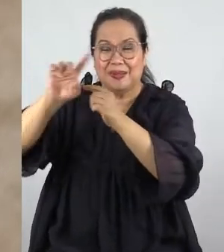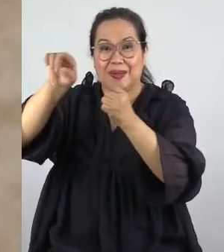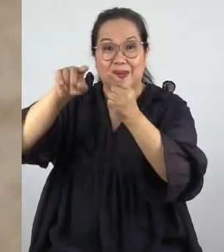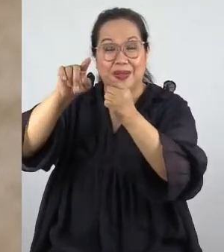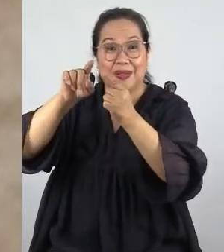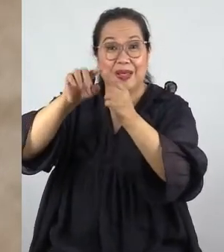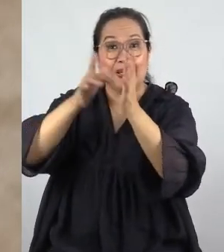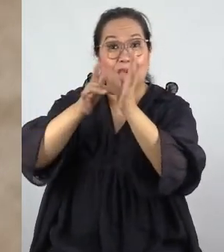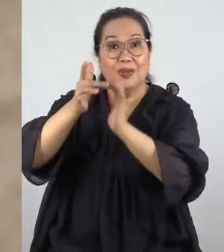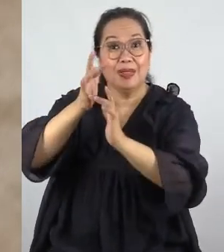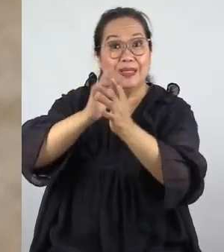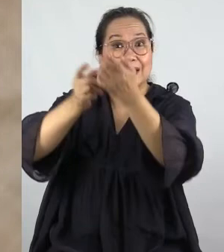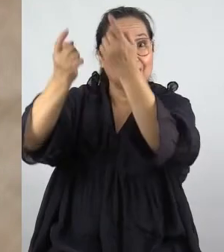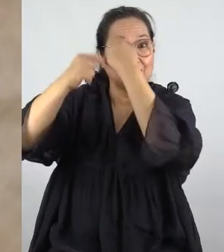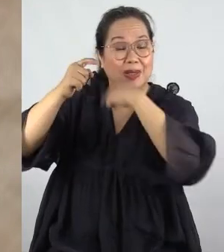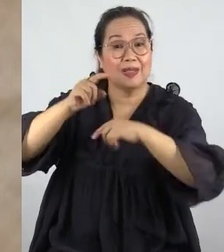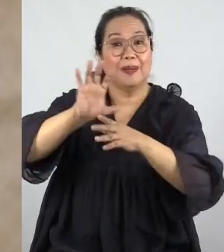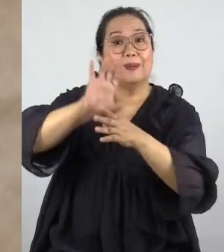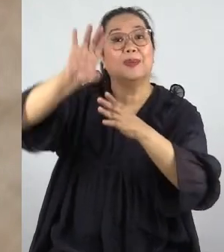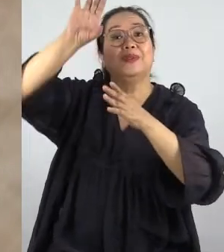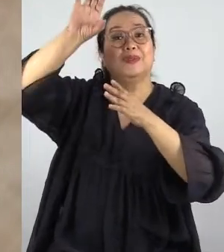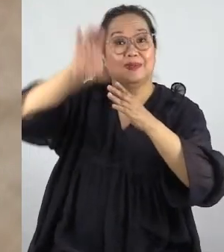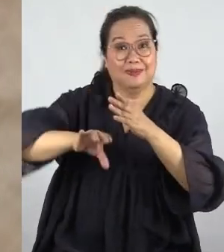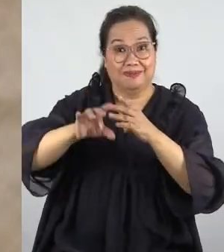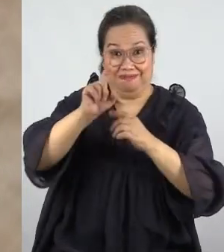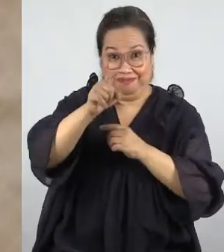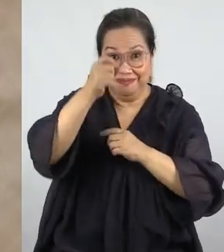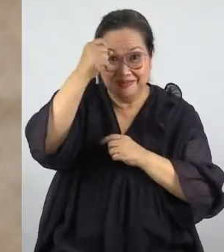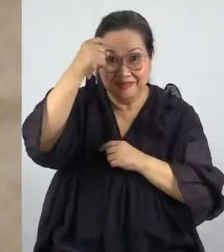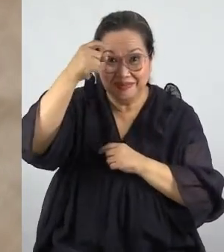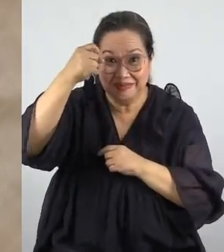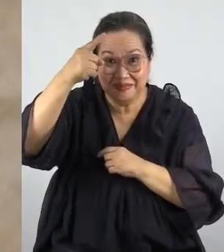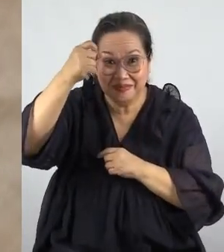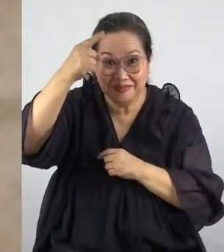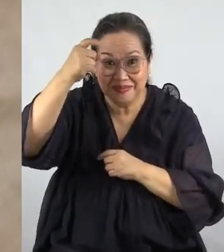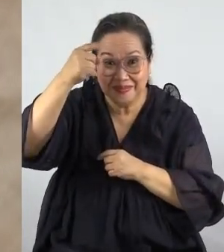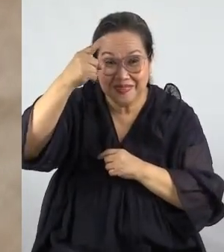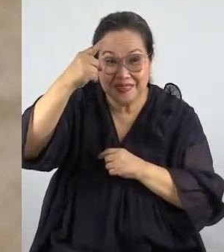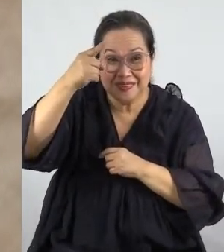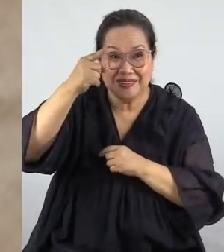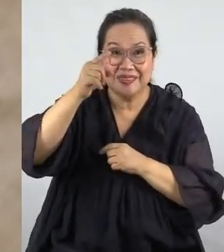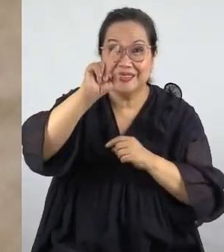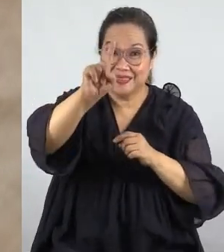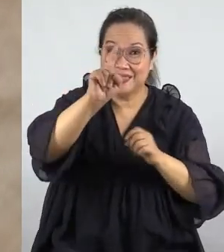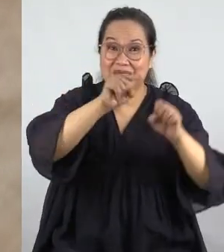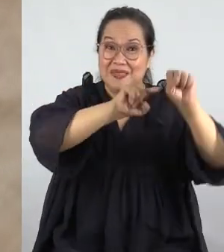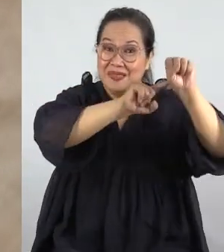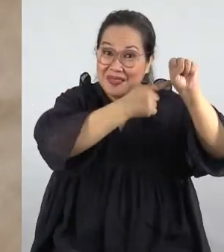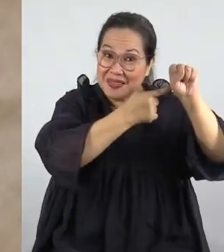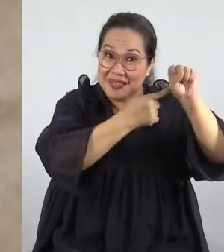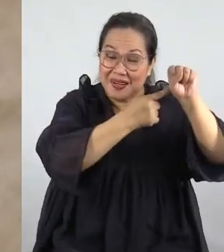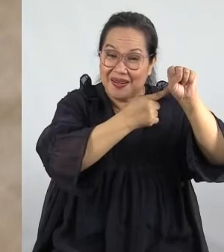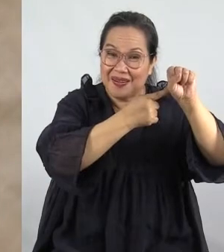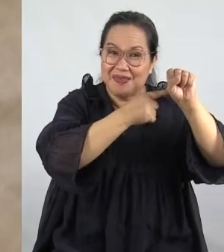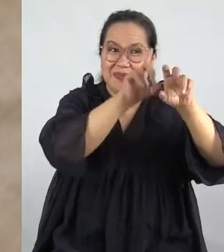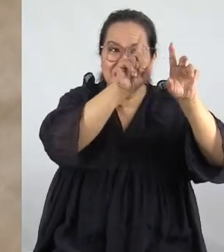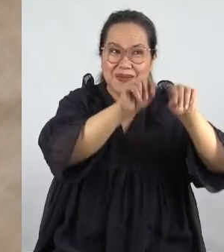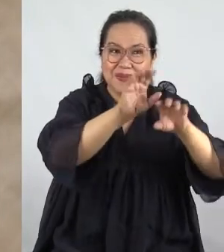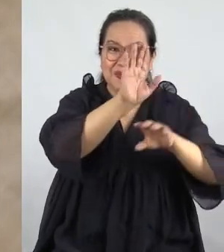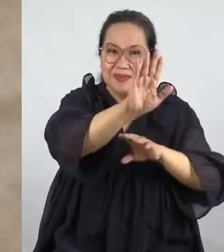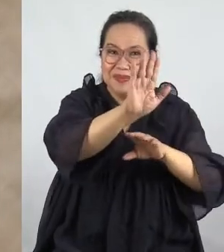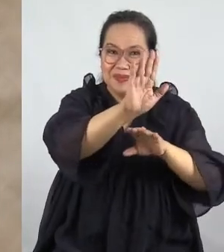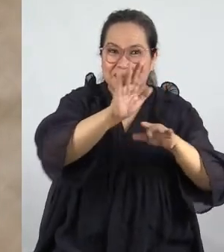Jesus Christ. Perfecter. Nakuha nyo? Siya na nagumpisa ng kanyang mabuting gawain sa